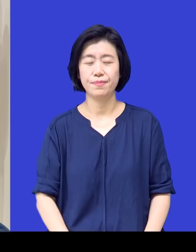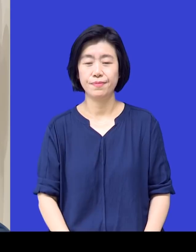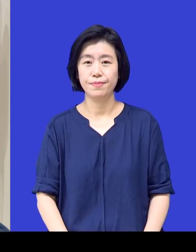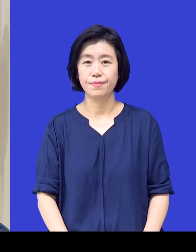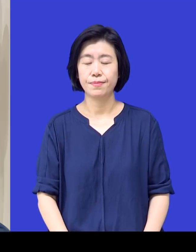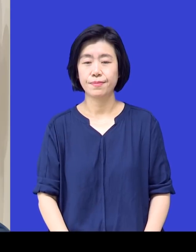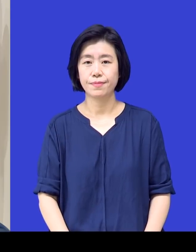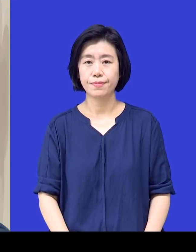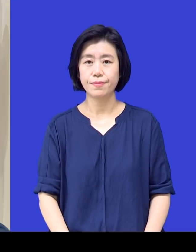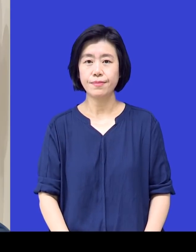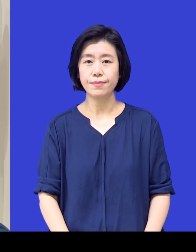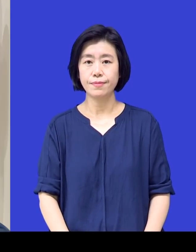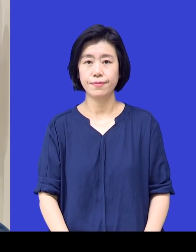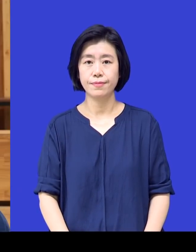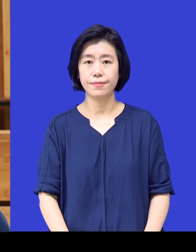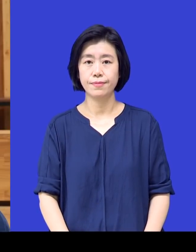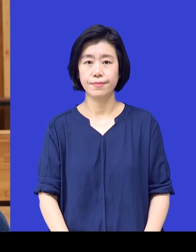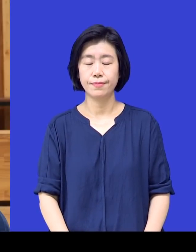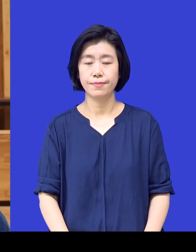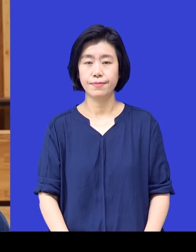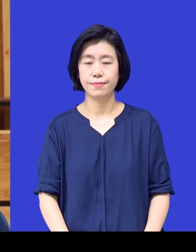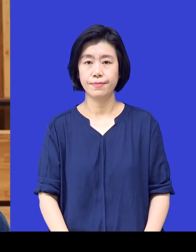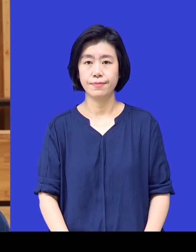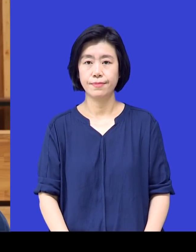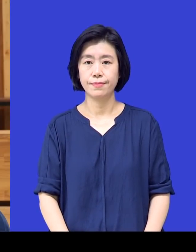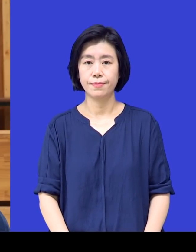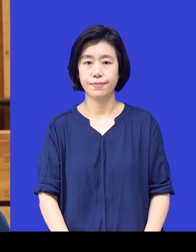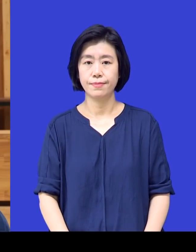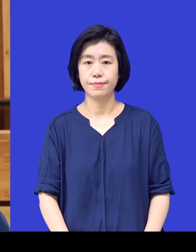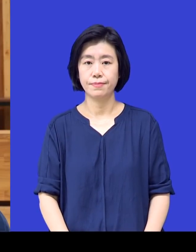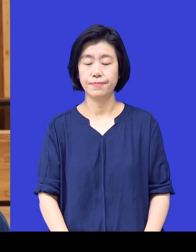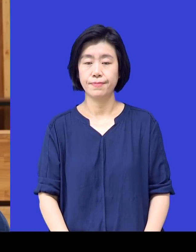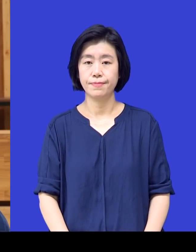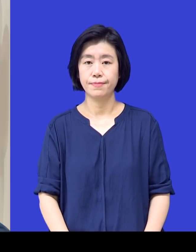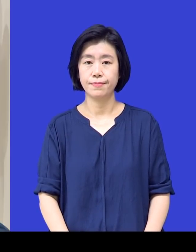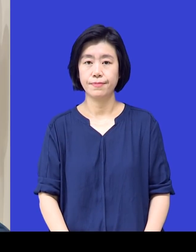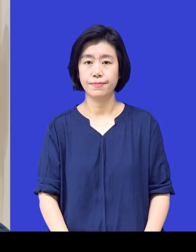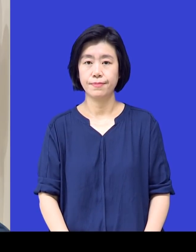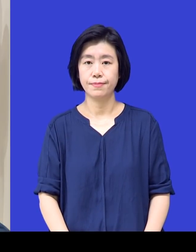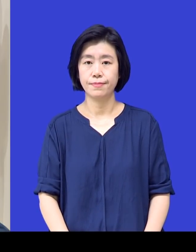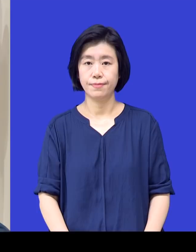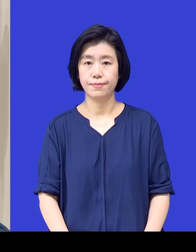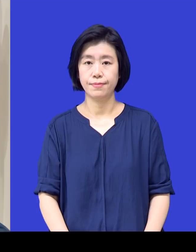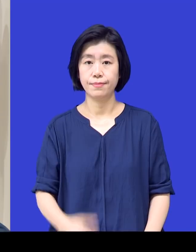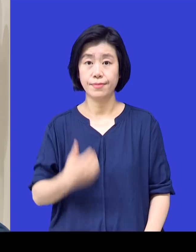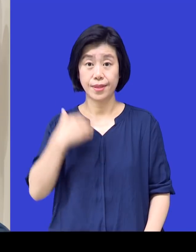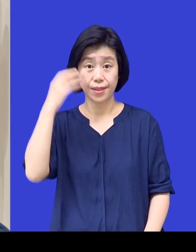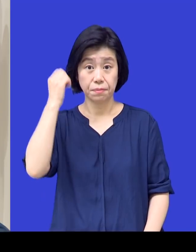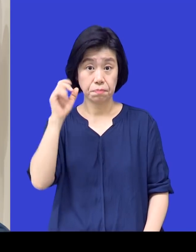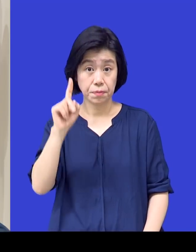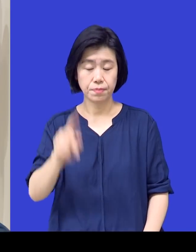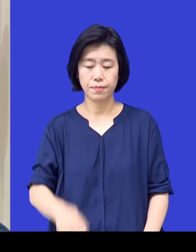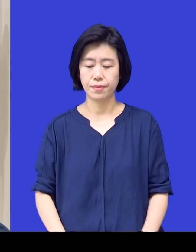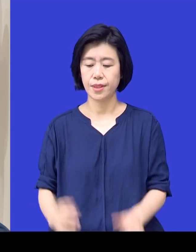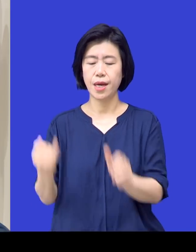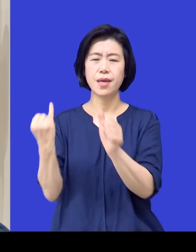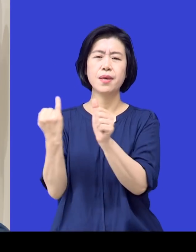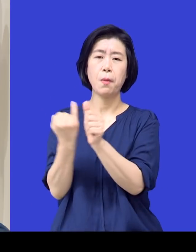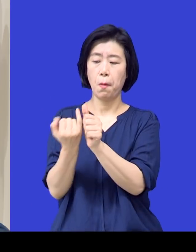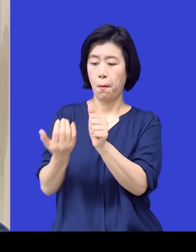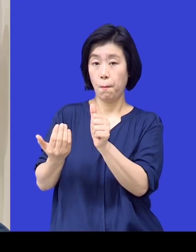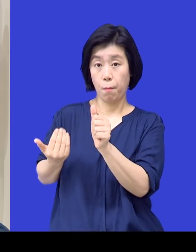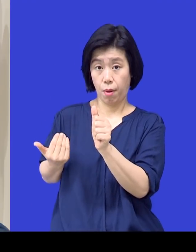당신이 안 물었으니까 안 했지 이제 이러는 거예요. 네. 뭐라 하냐면 제가 기억나는 거는 결혼 전부터